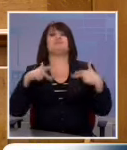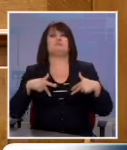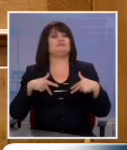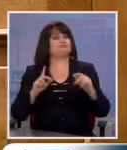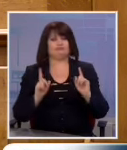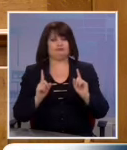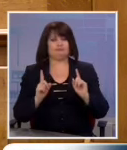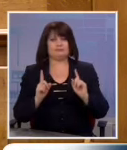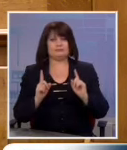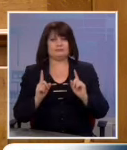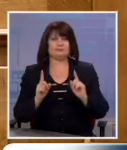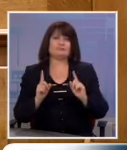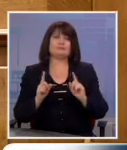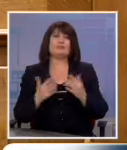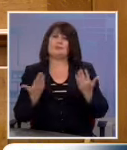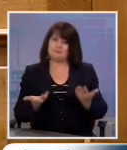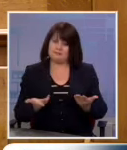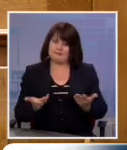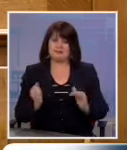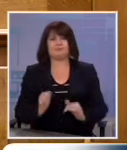κυβέρνηση. Μάλιστα.